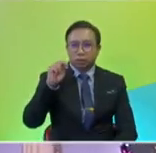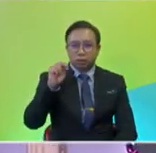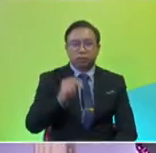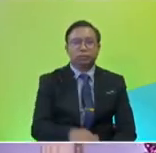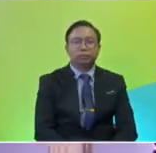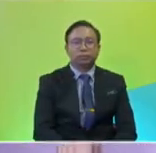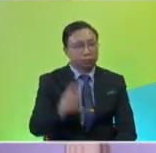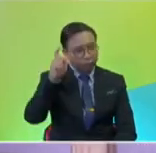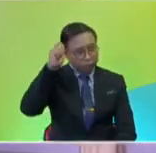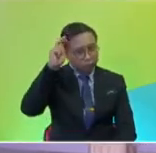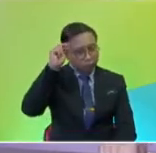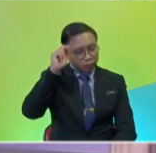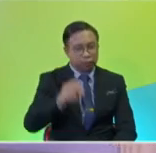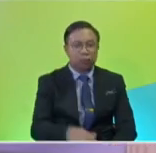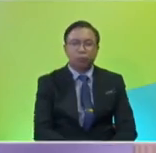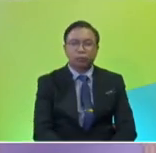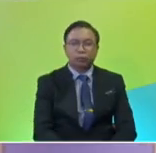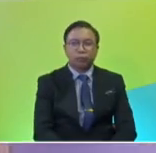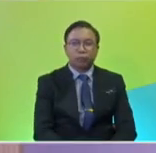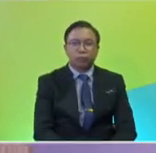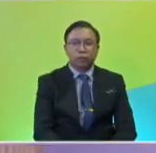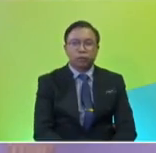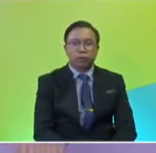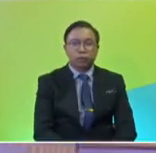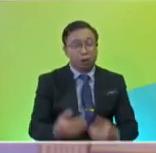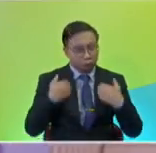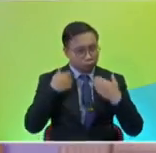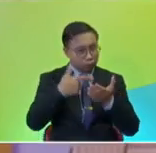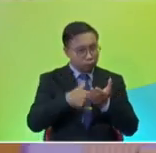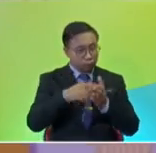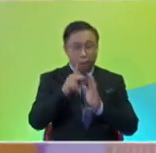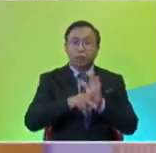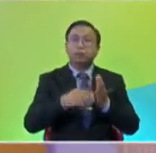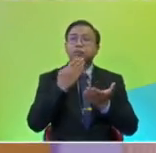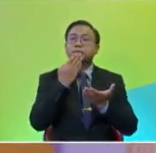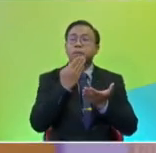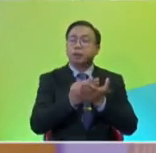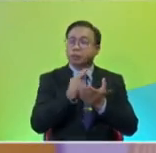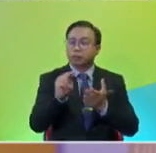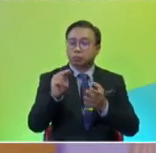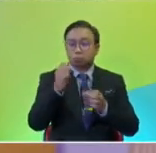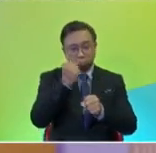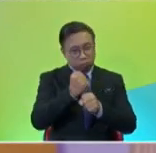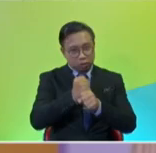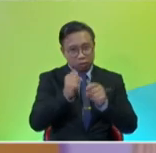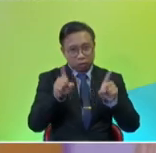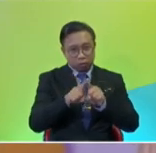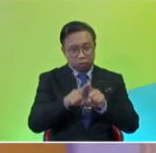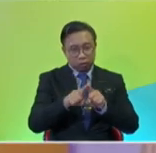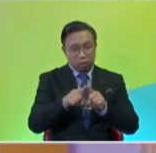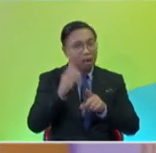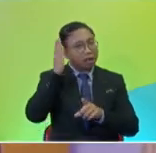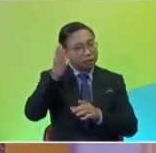Kuan Shen. Okey. Dia ada tulis lagi kebaikan bekerjasama yang kita akan belajar